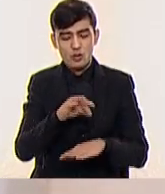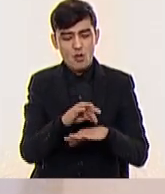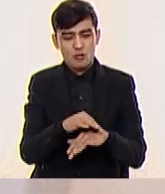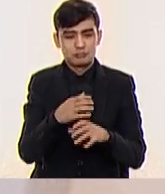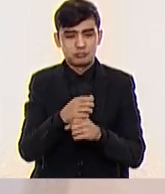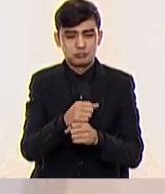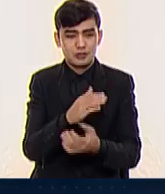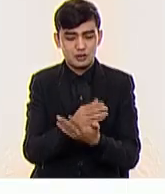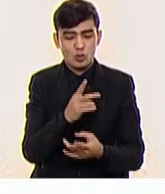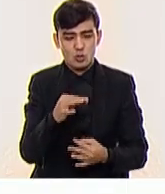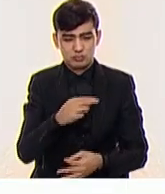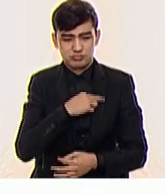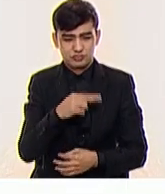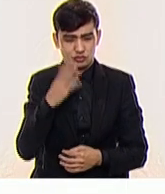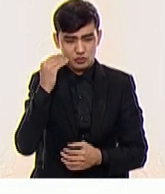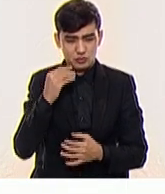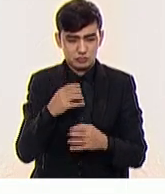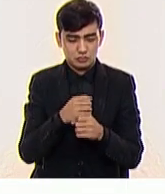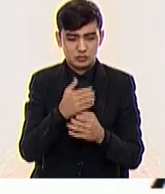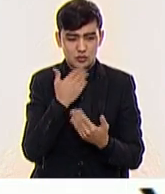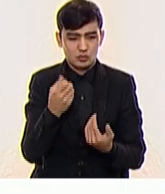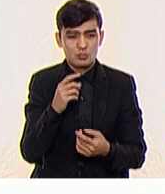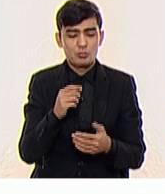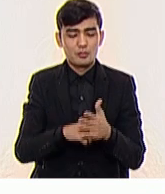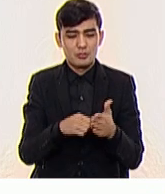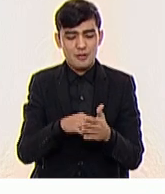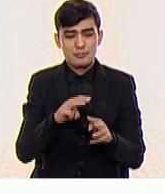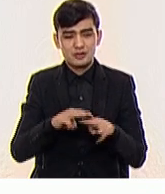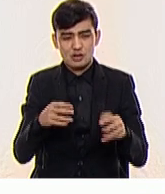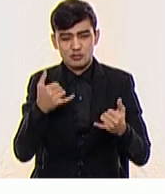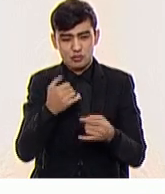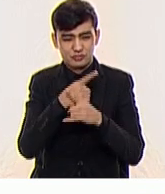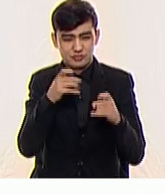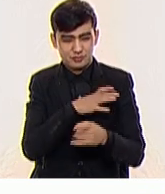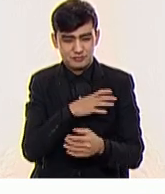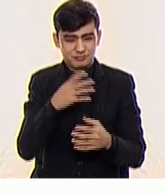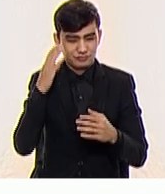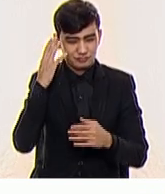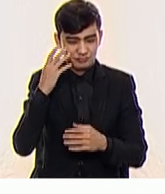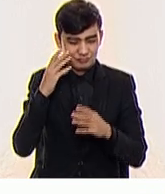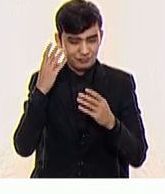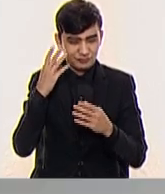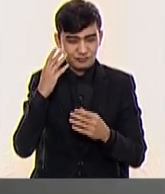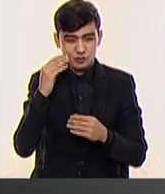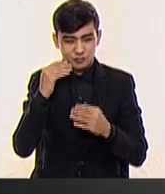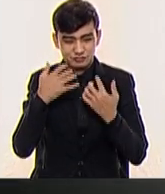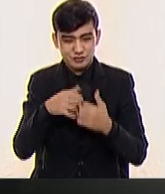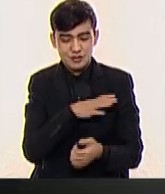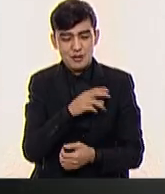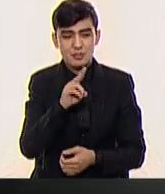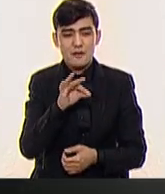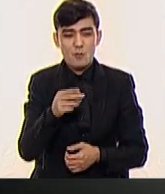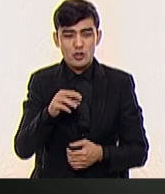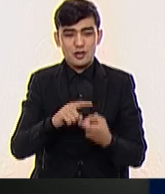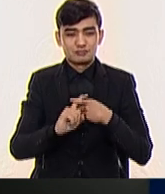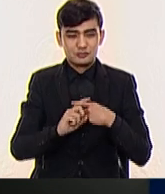бірте-бірте азайғанымен қайтыс болғандардың саны қысқармай тұр екен. Мәселен, министрліктің бүгінгі жариялаған статистикасында коронавирустық пневмония